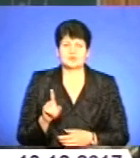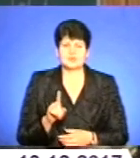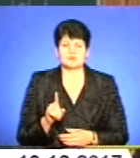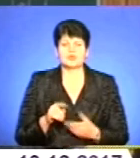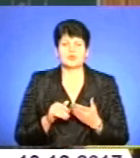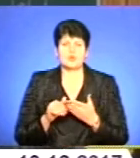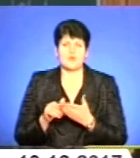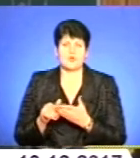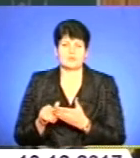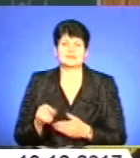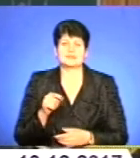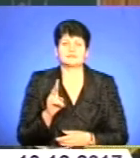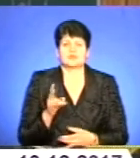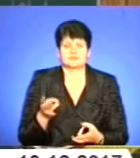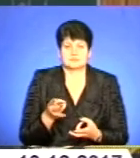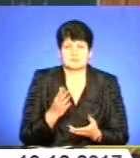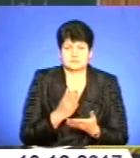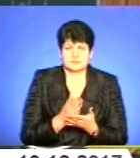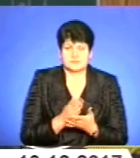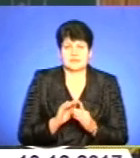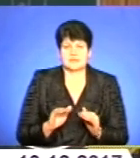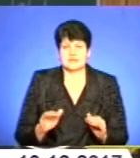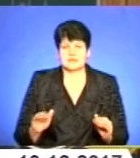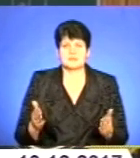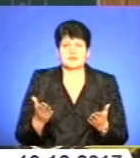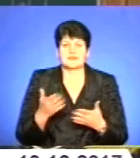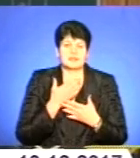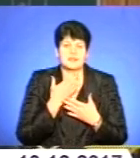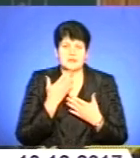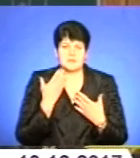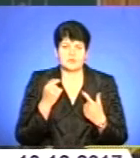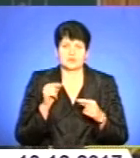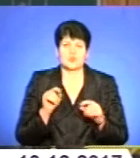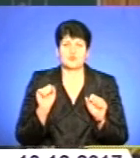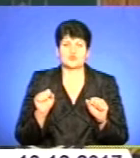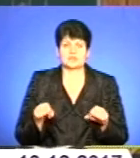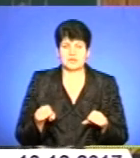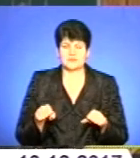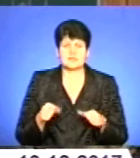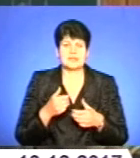допомогти тим потребуючим, особливо тим діточкам, які не мають такої можливості, не мають